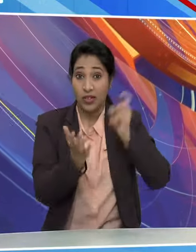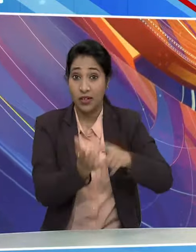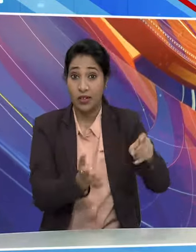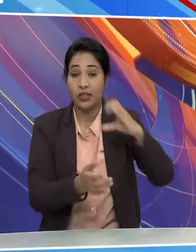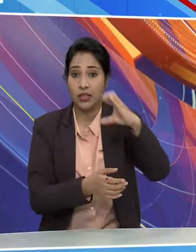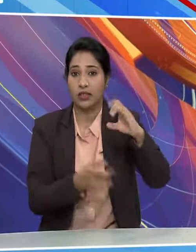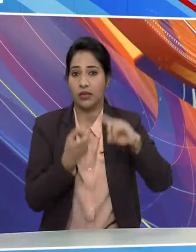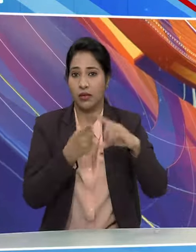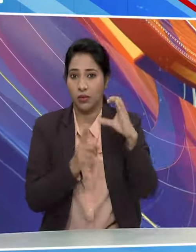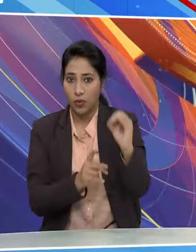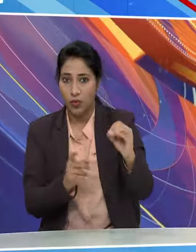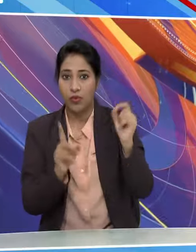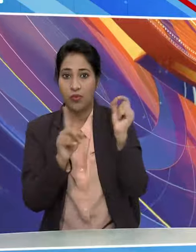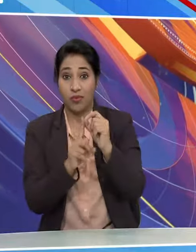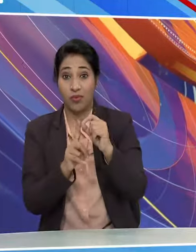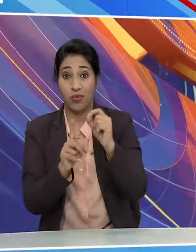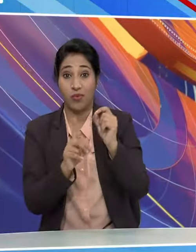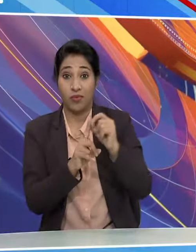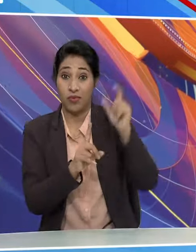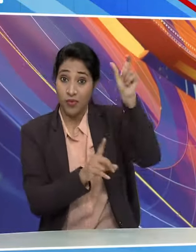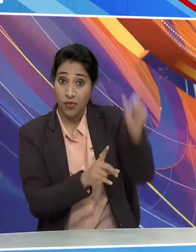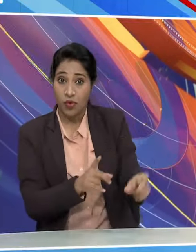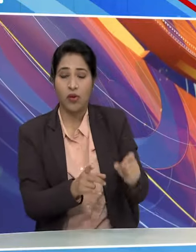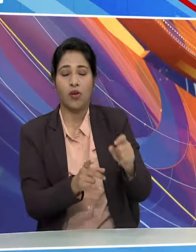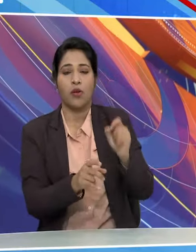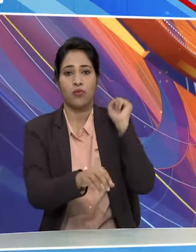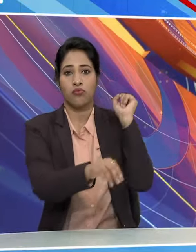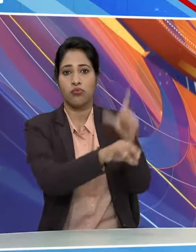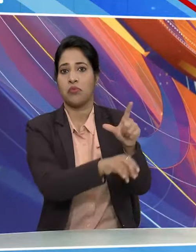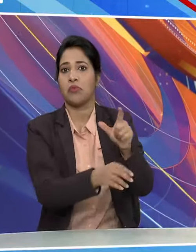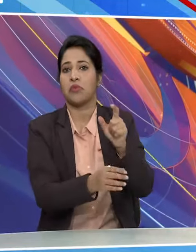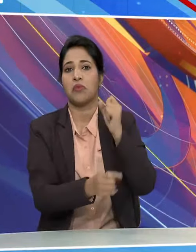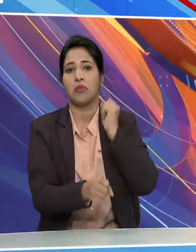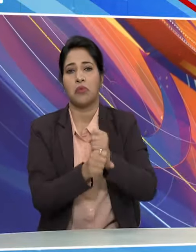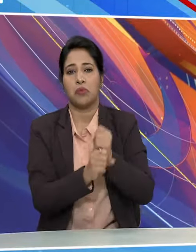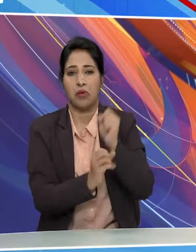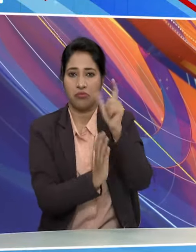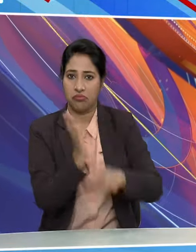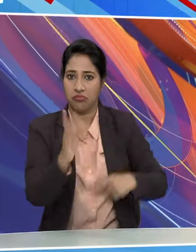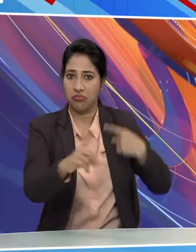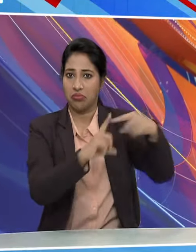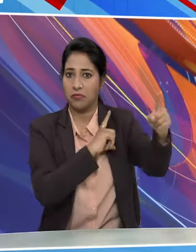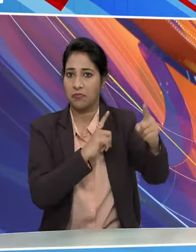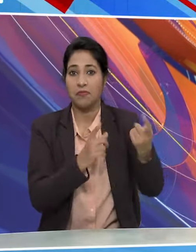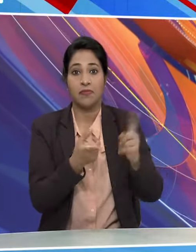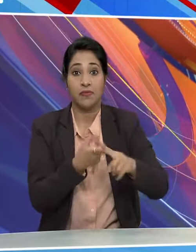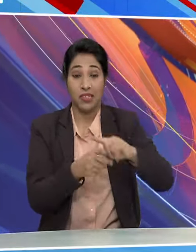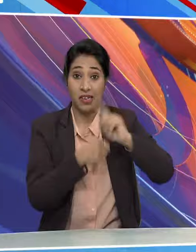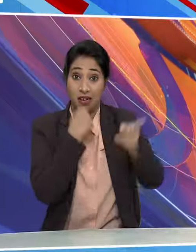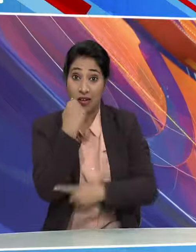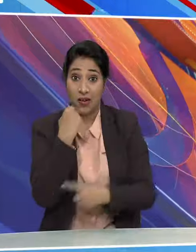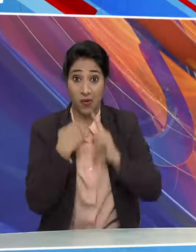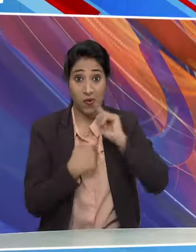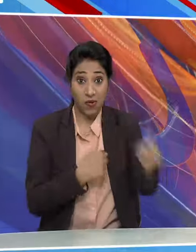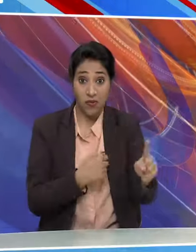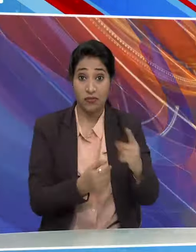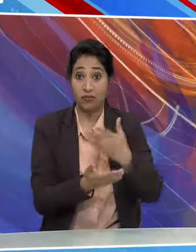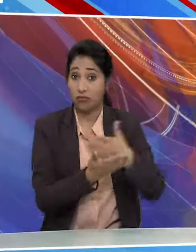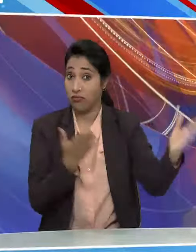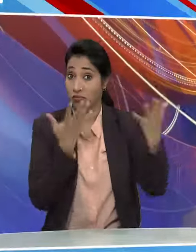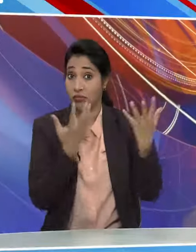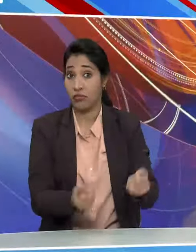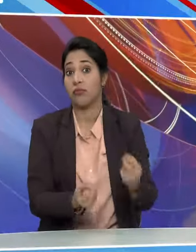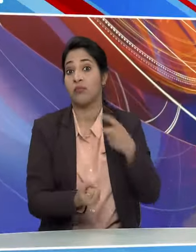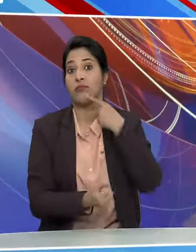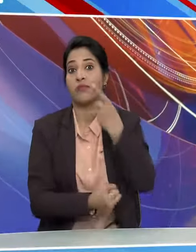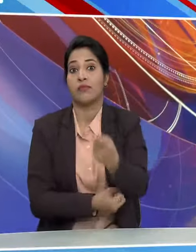सीईओ प्रबीर पुरकायस्थ को नोटिस जारी किया था, जिसमें अपने अंतरिम आदेश को हटाने का निर्देश देने की मांग